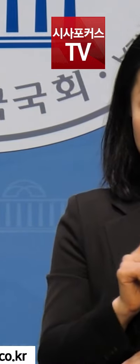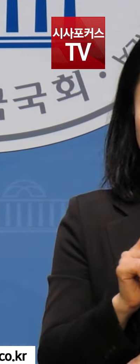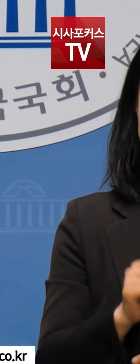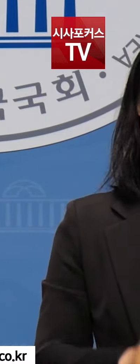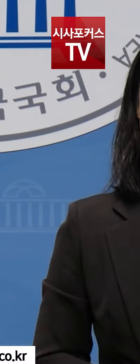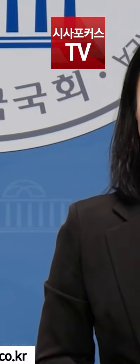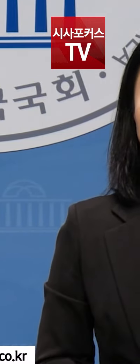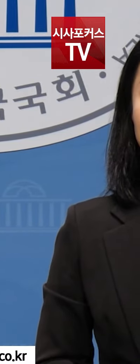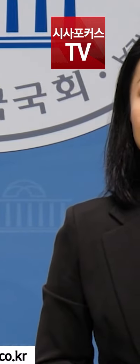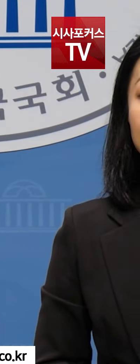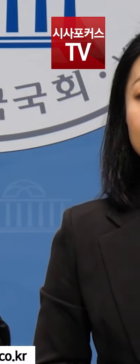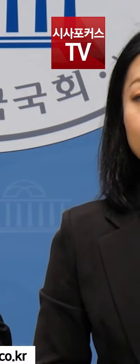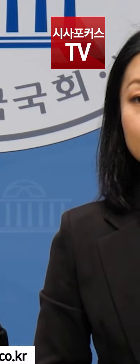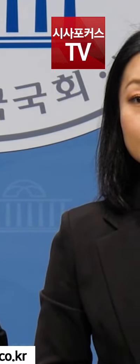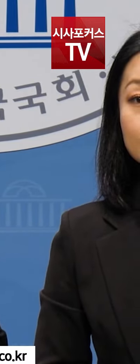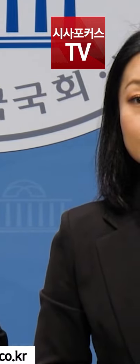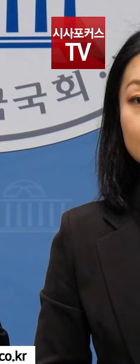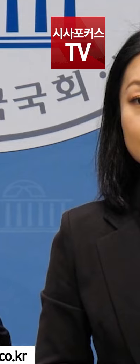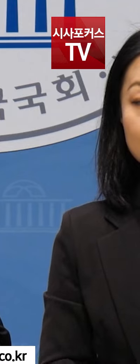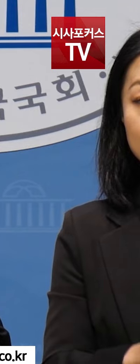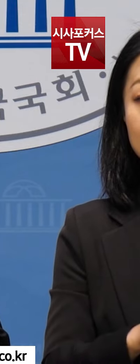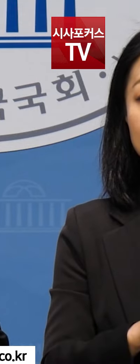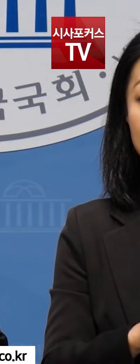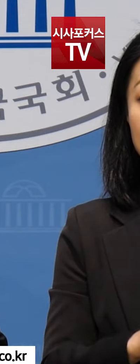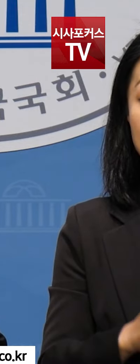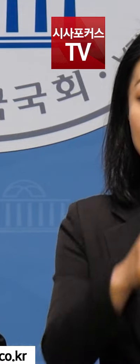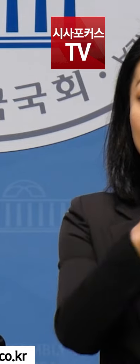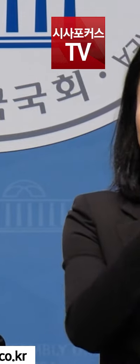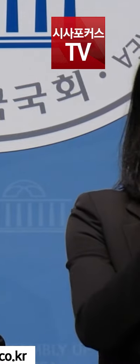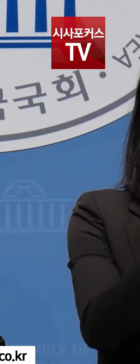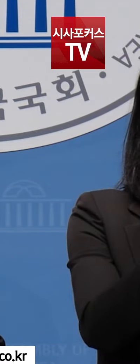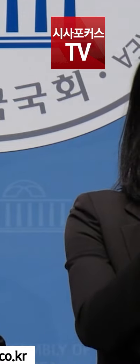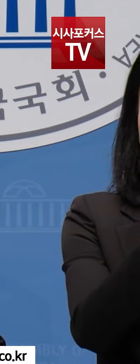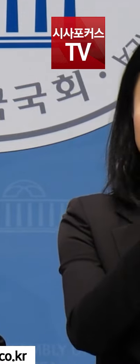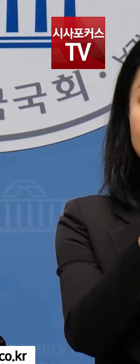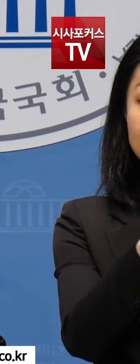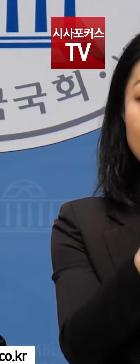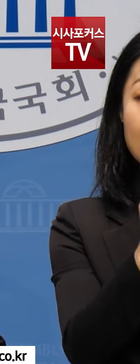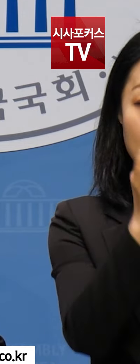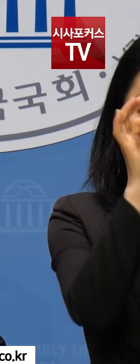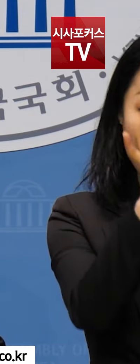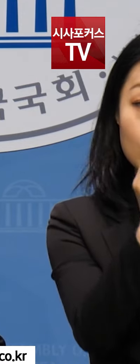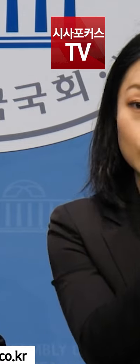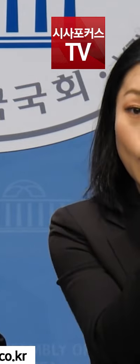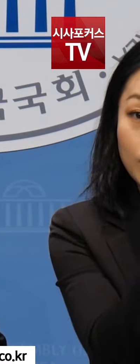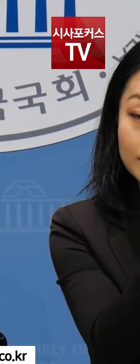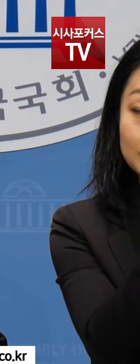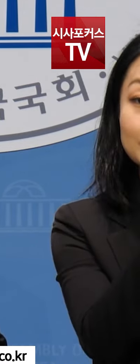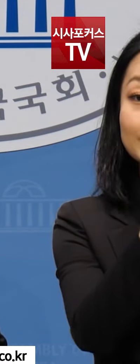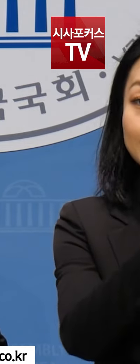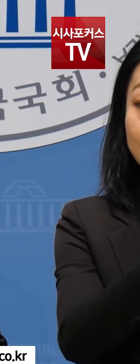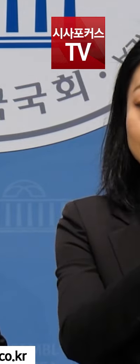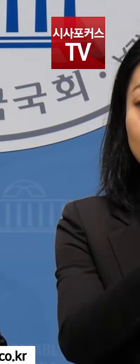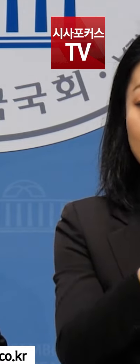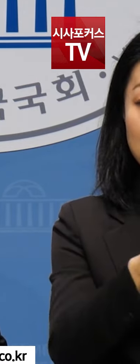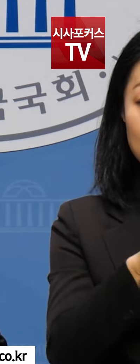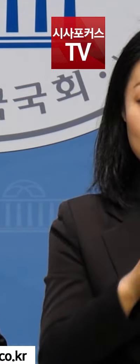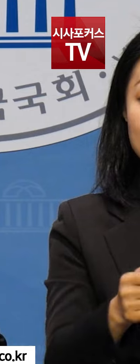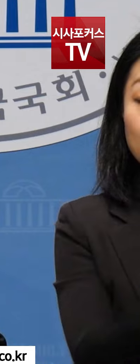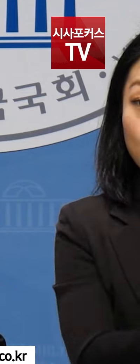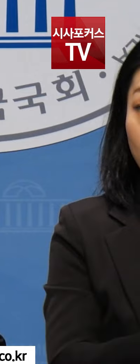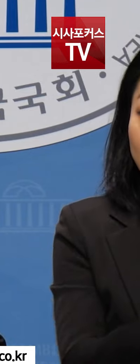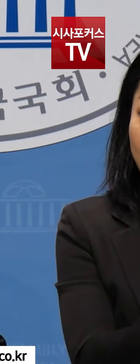이렇게 설명했습니다. 심판 대상, 즉 KBS 수신료 분리징수에 관한 의결 당시